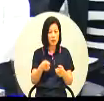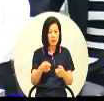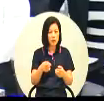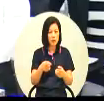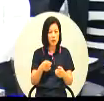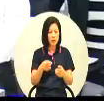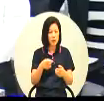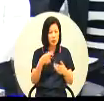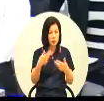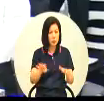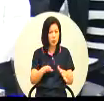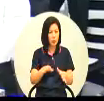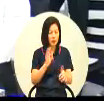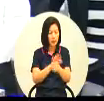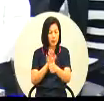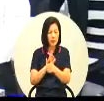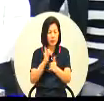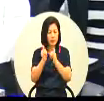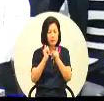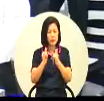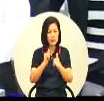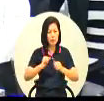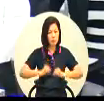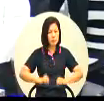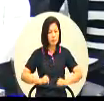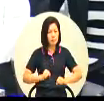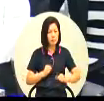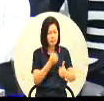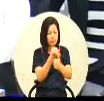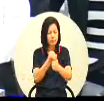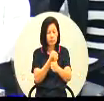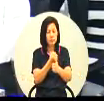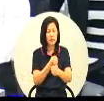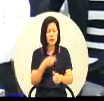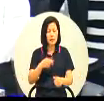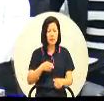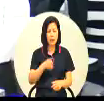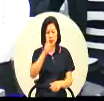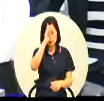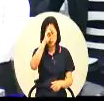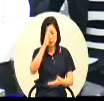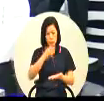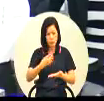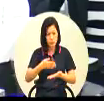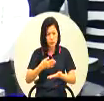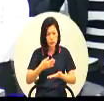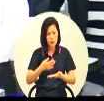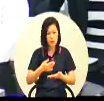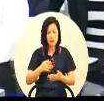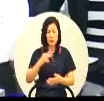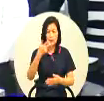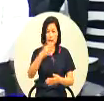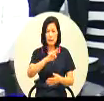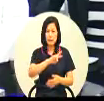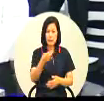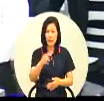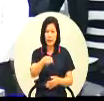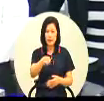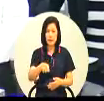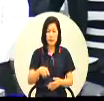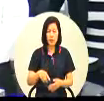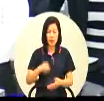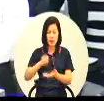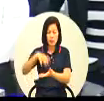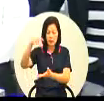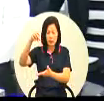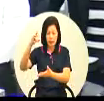民的健康来把关。那面对我们的营养午餐这个部分不可以含有机改，如果万一我们的核灾食品真的